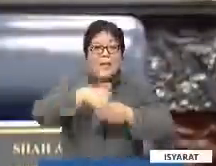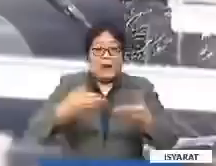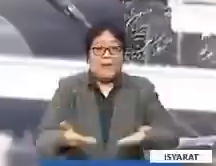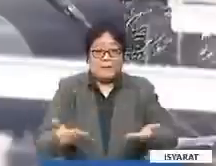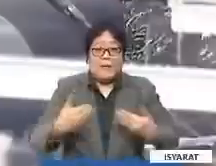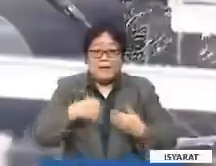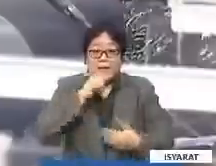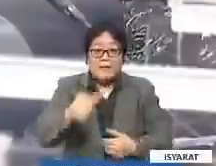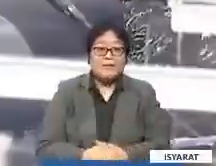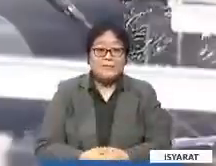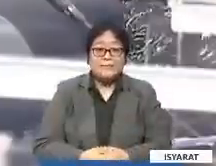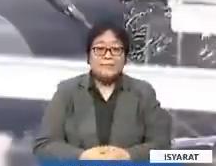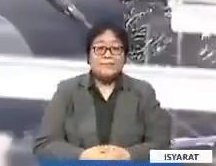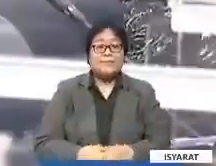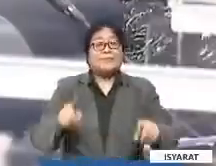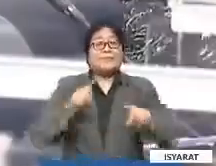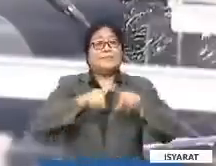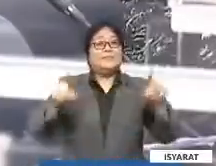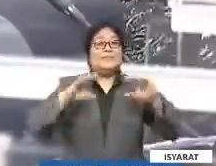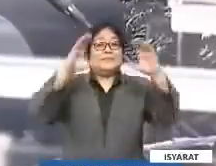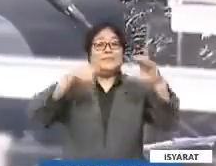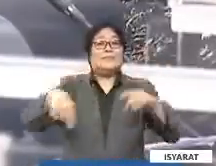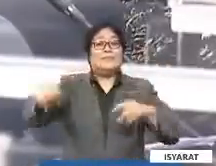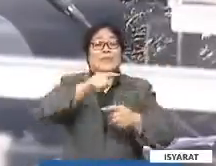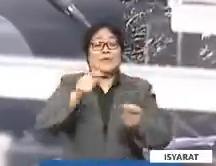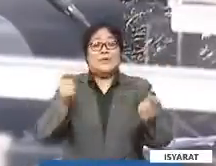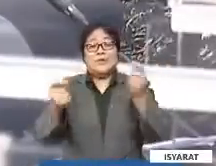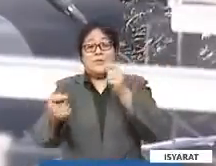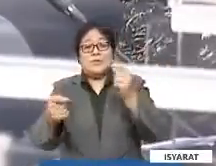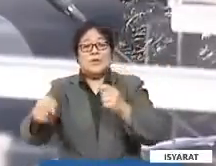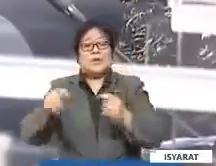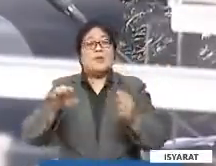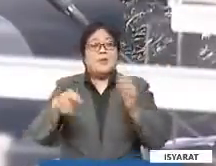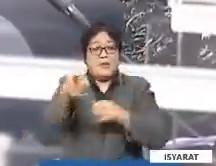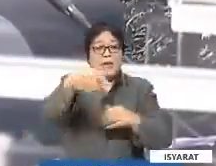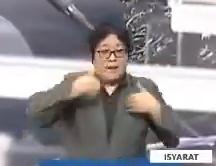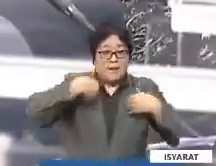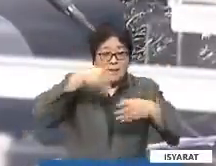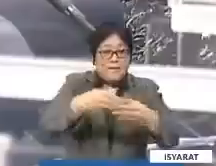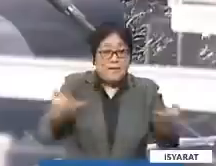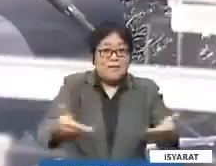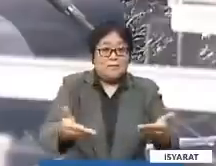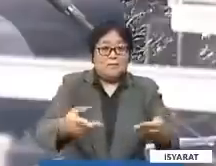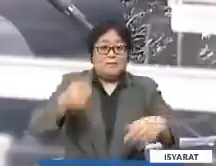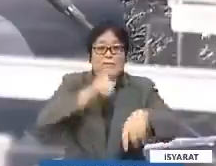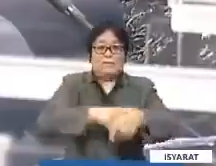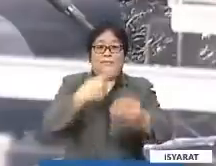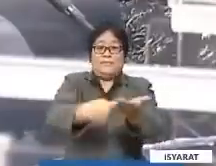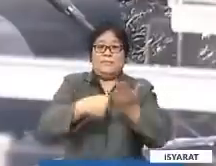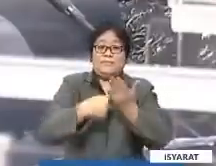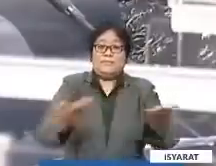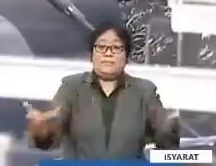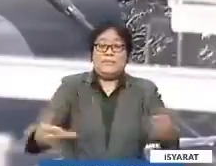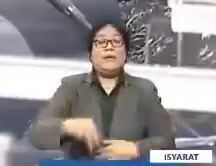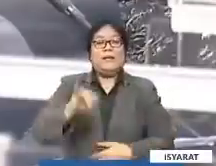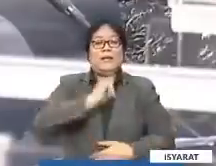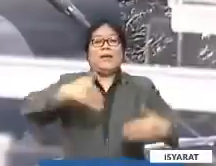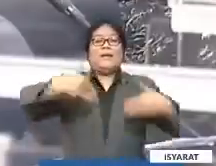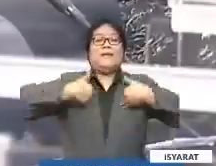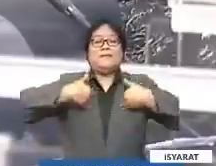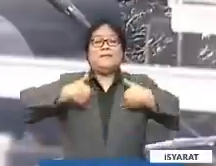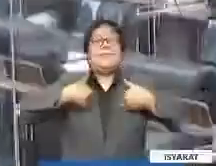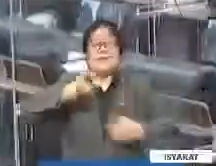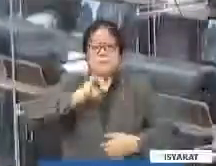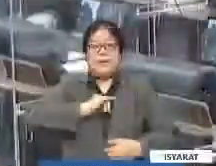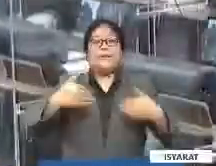ndak masuk Pekanbaru Tapi bacanya you Olla edebiye inside one masa bahas saya ada